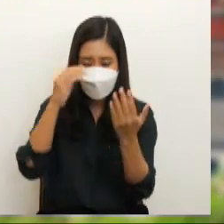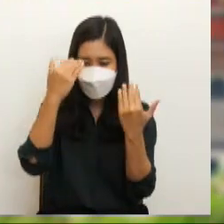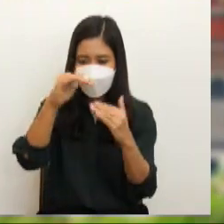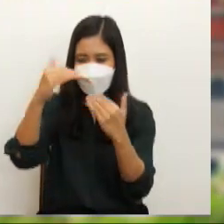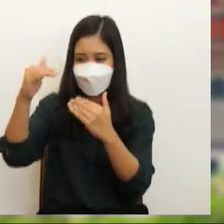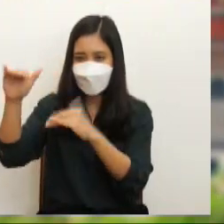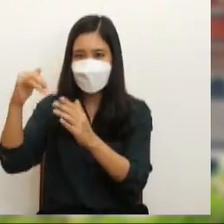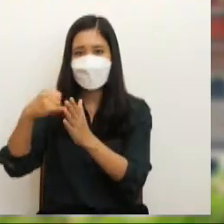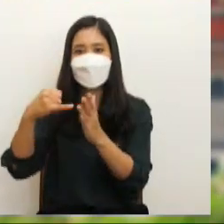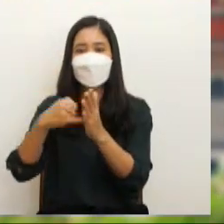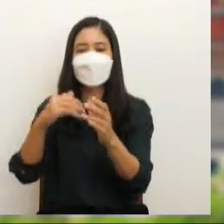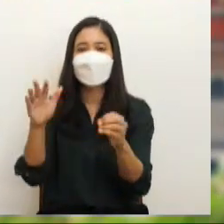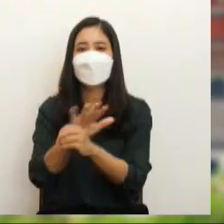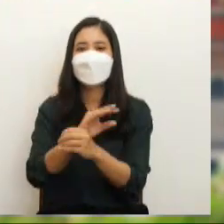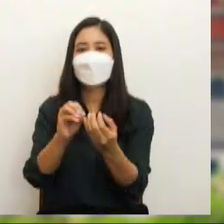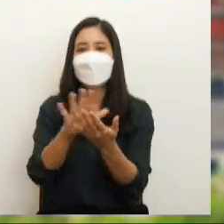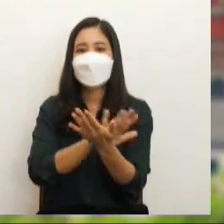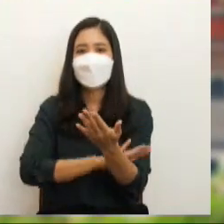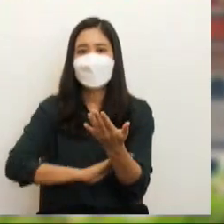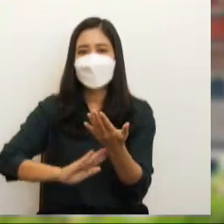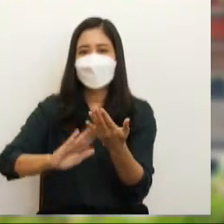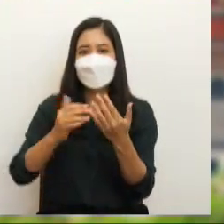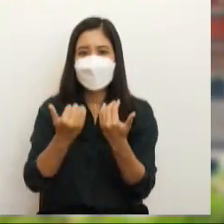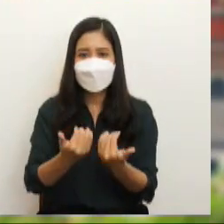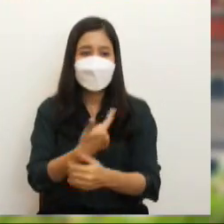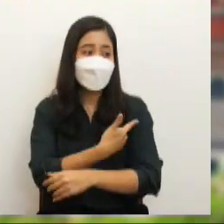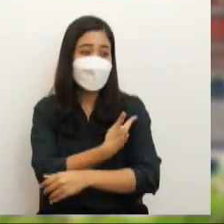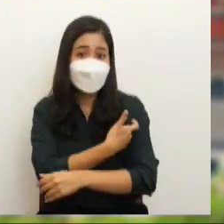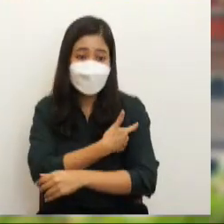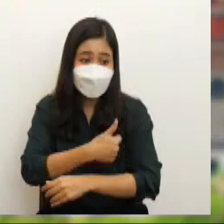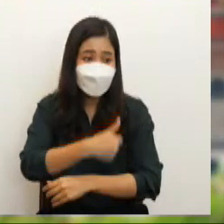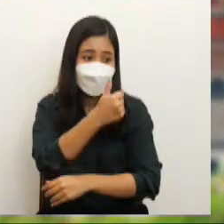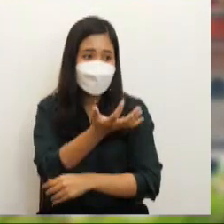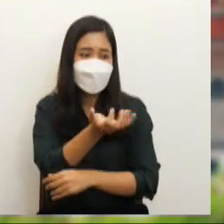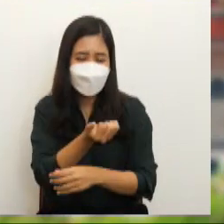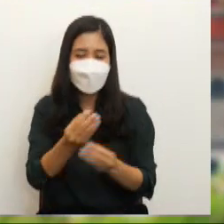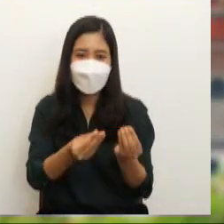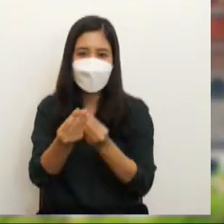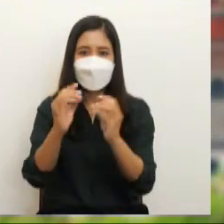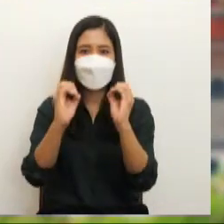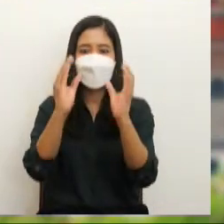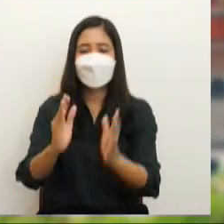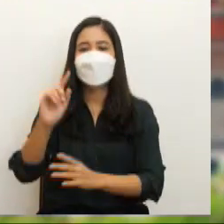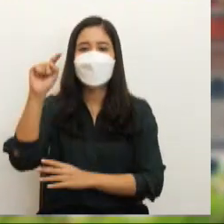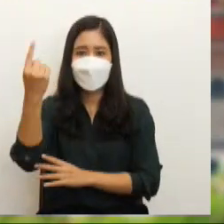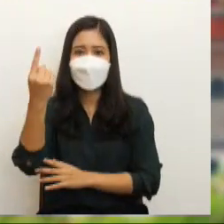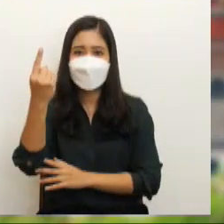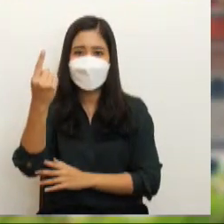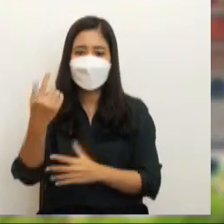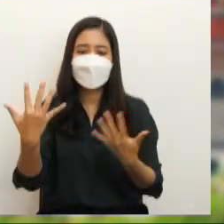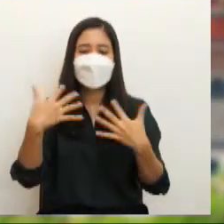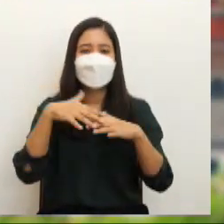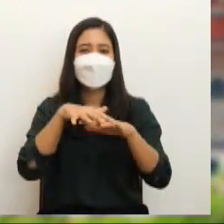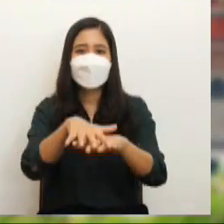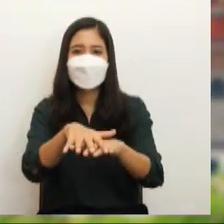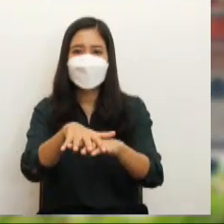ครับว่าเมื่อเวลาวัคซีนเข้ามาเนี่ยก็ขอให้ท่านจัดกลุ่ม priority ให้เราด้วยแล้วก็ประสานงานไปยังท่